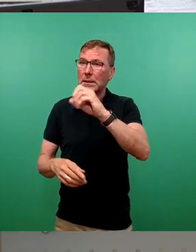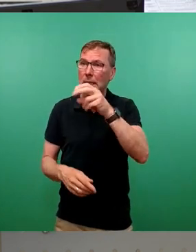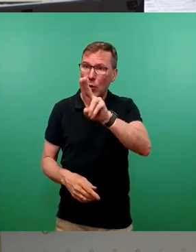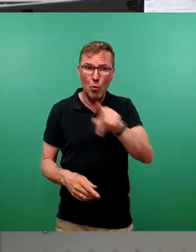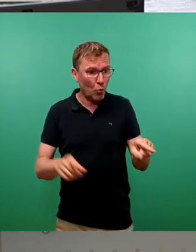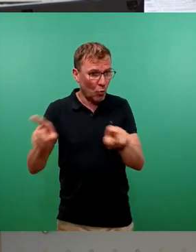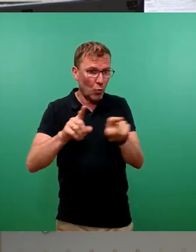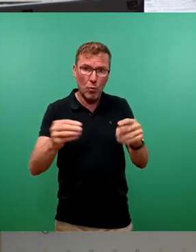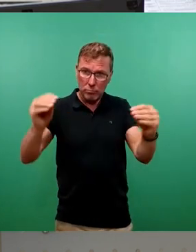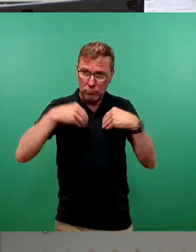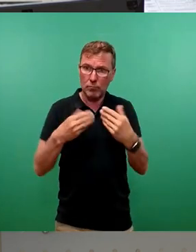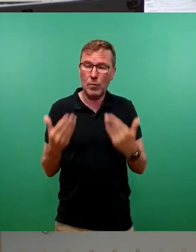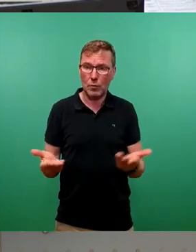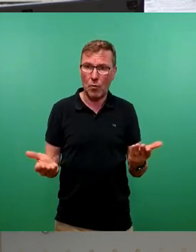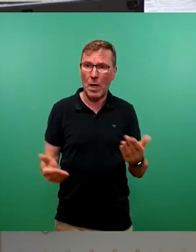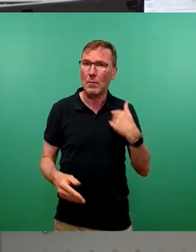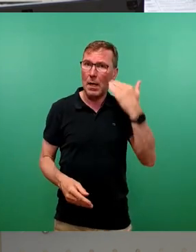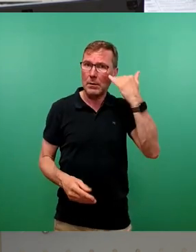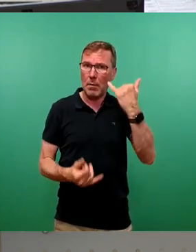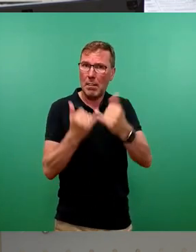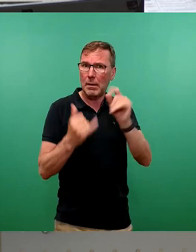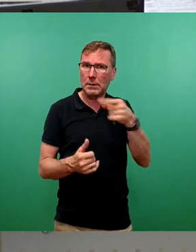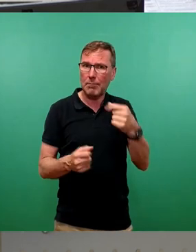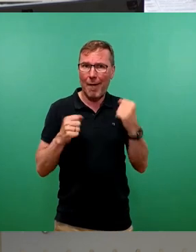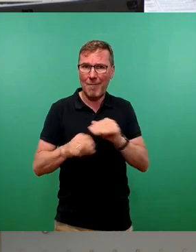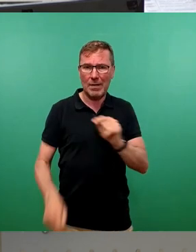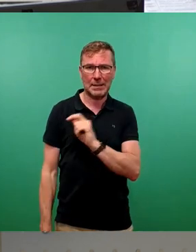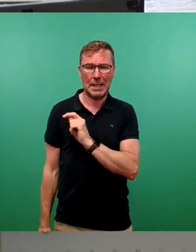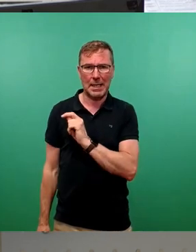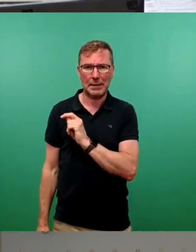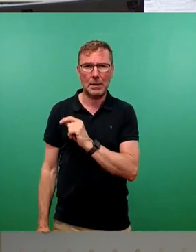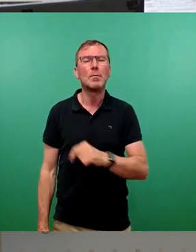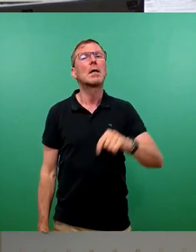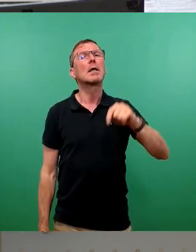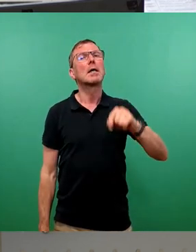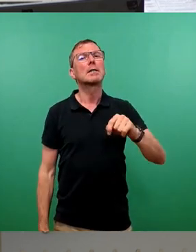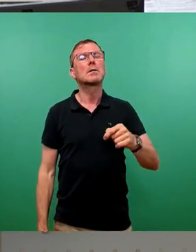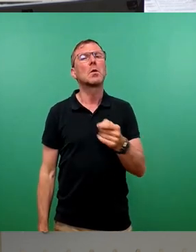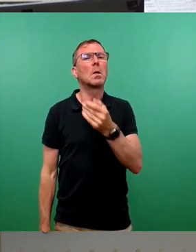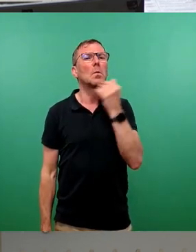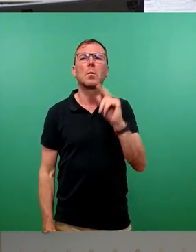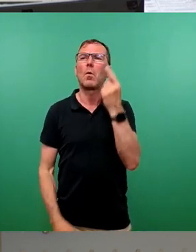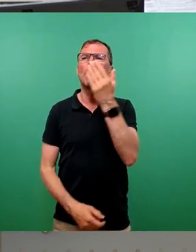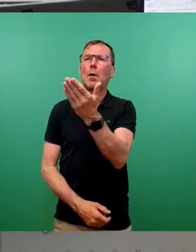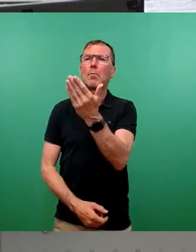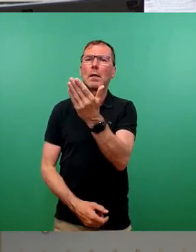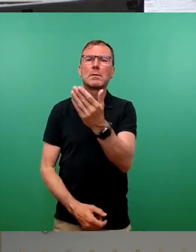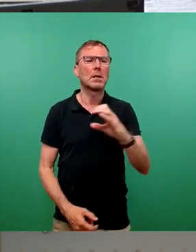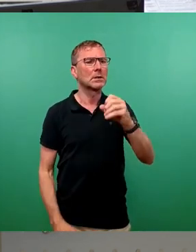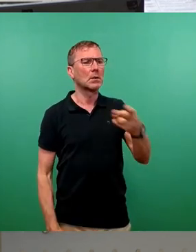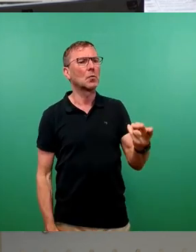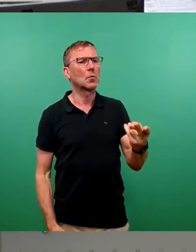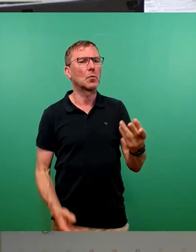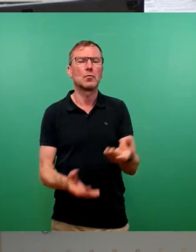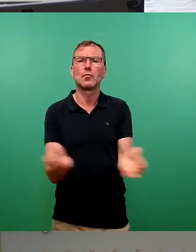hatten, also als wir das letzte Mal festgelegt haben, diesmal weder von Oberbürgermeister noch von der CDU und man muss aber